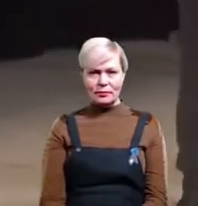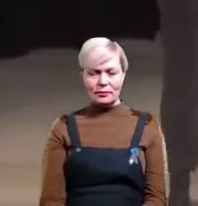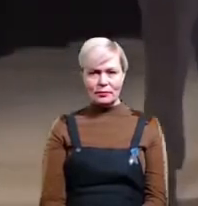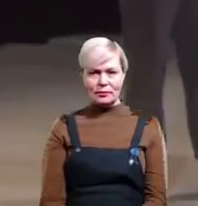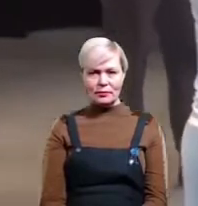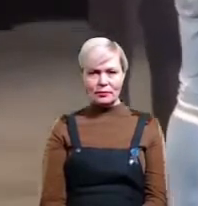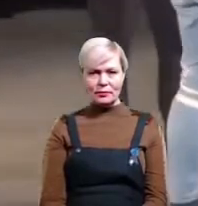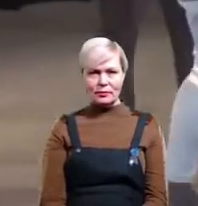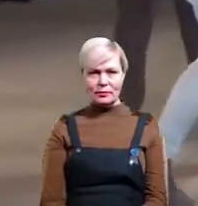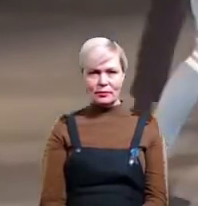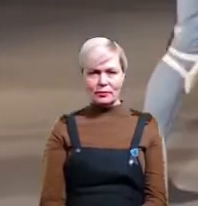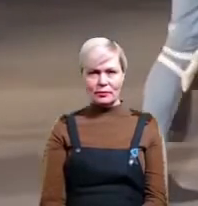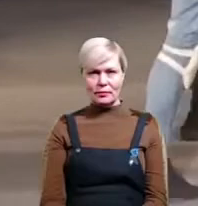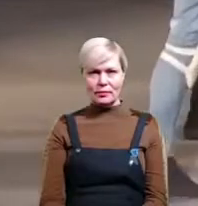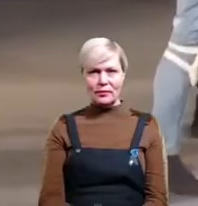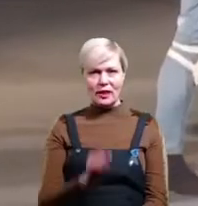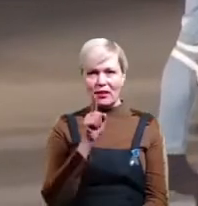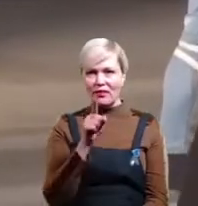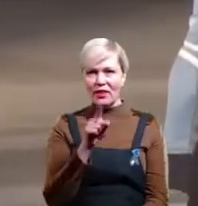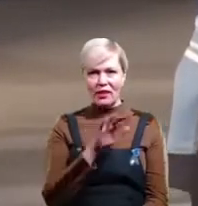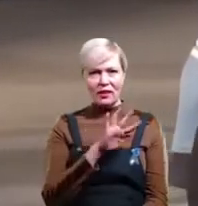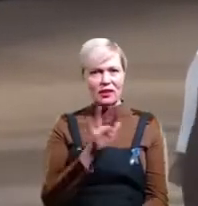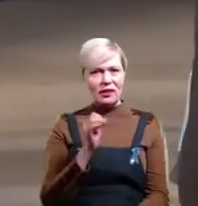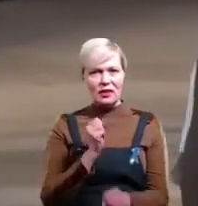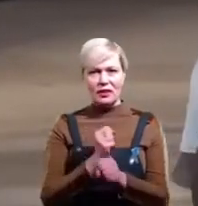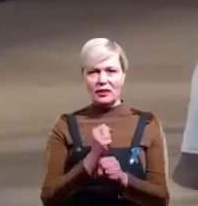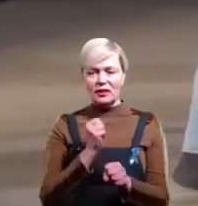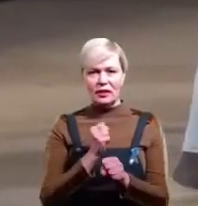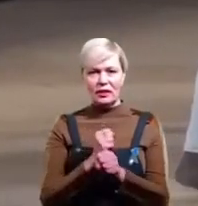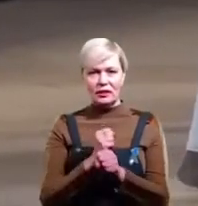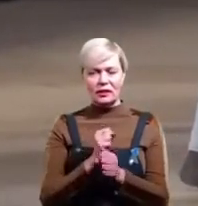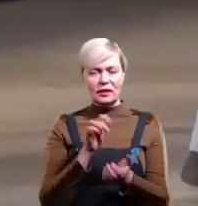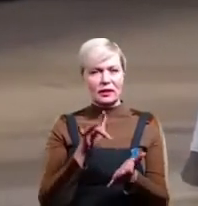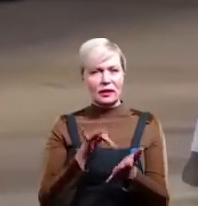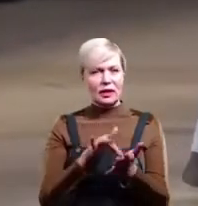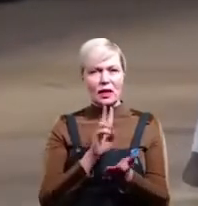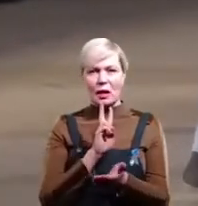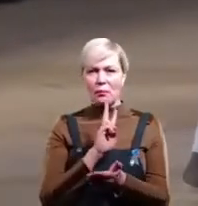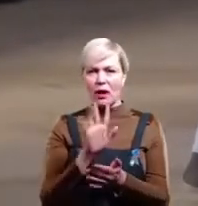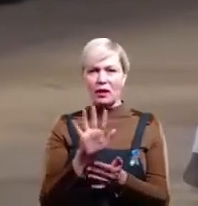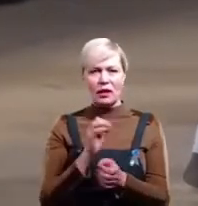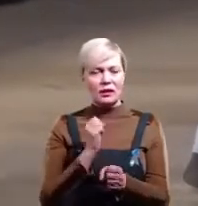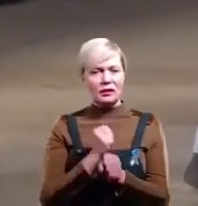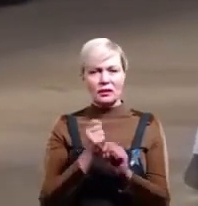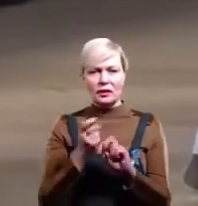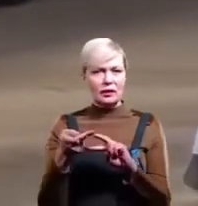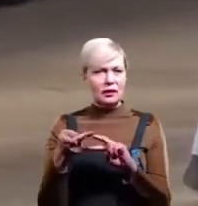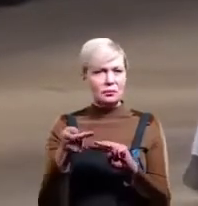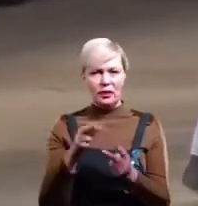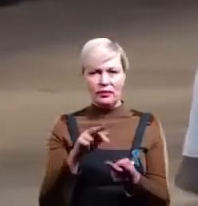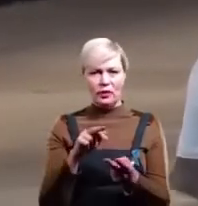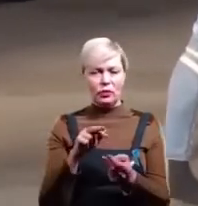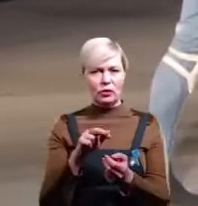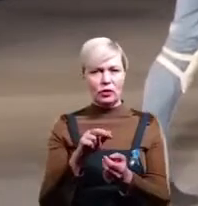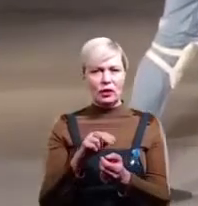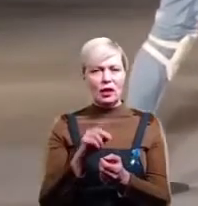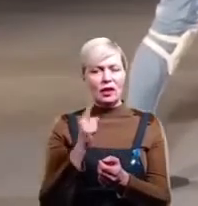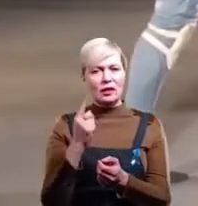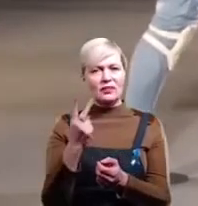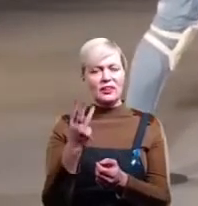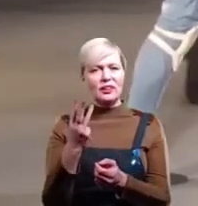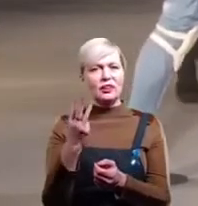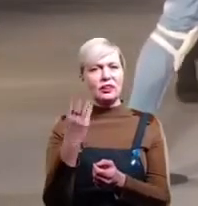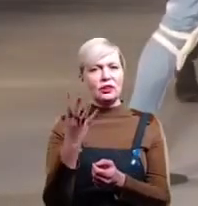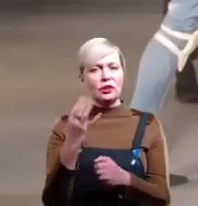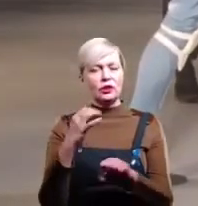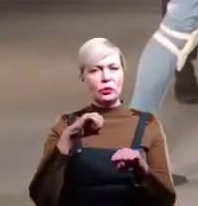Вы не делаете поворот. Центральная пара, не делайте поворот. Вы делаете раз, два, три, четыре друг к другу.